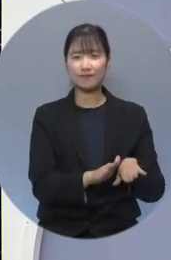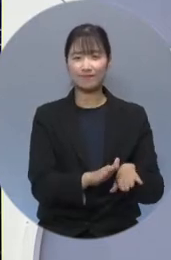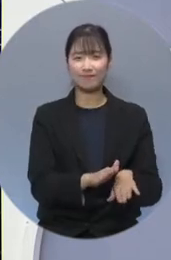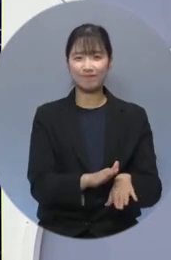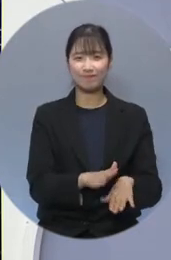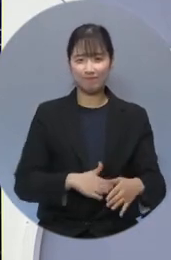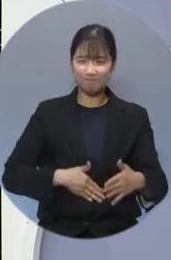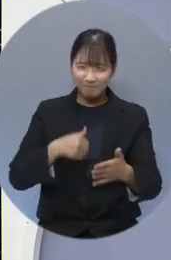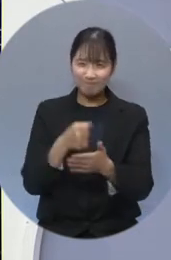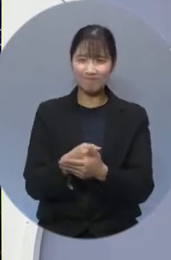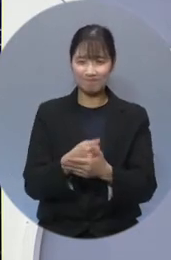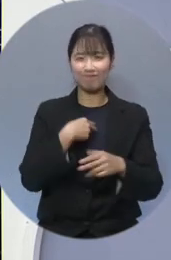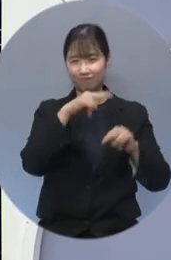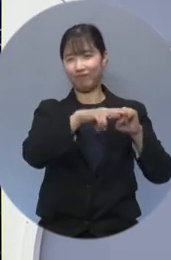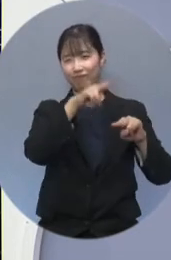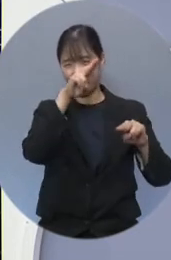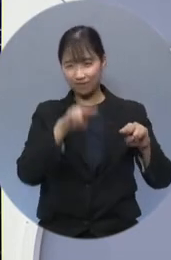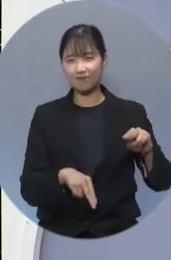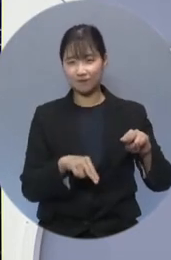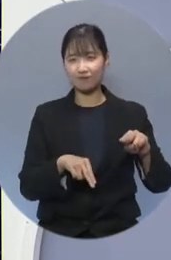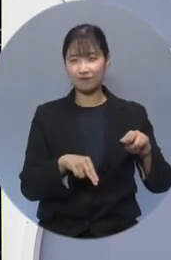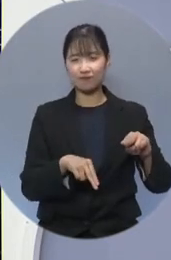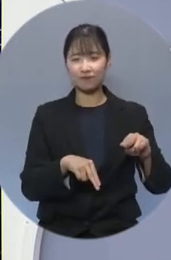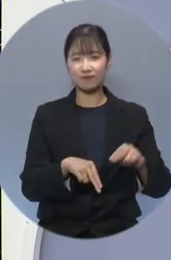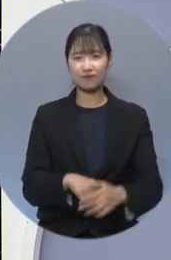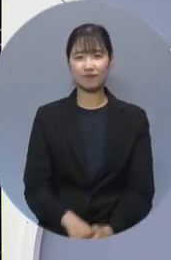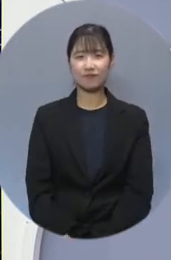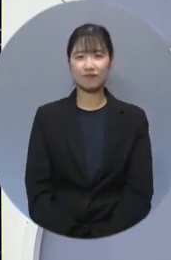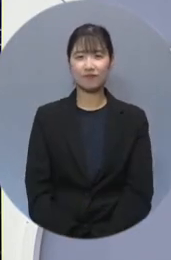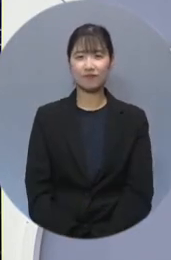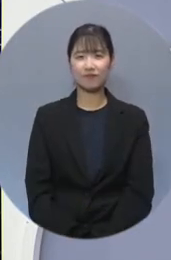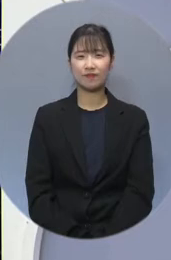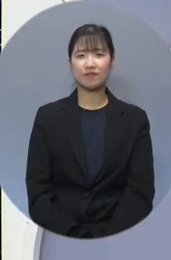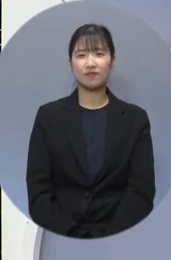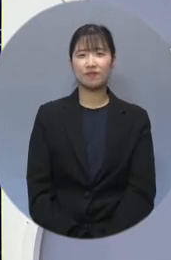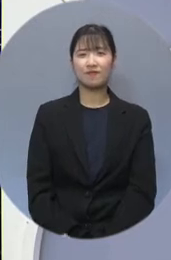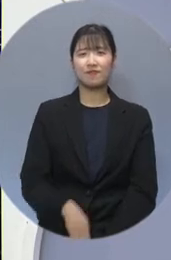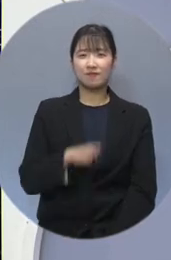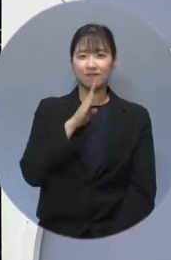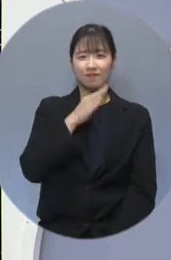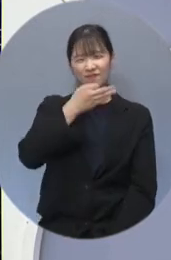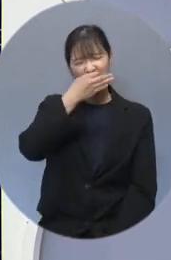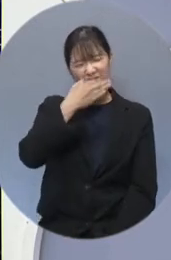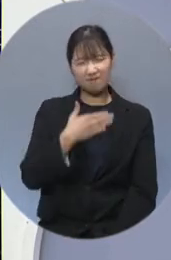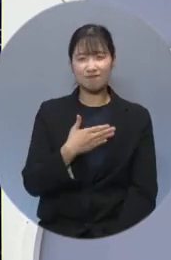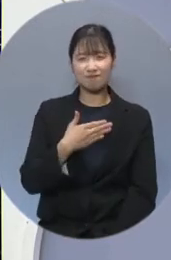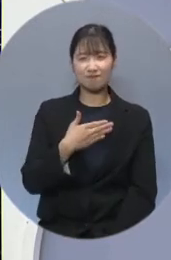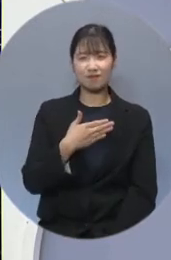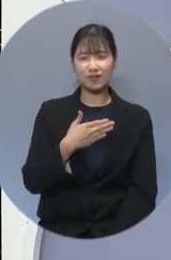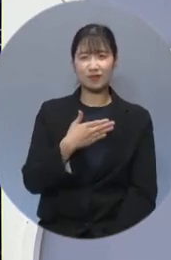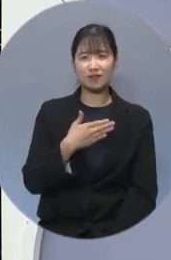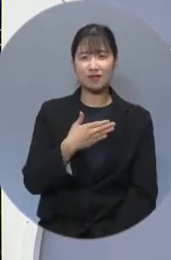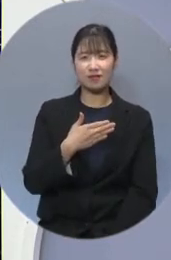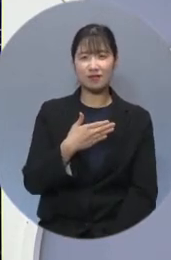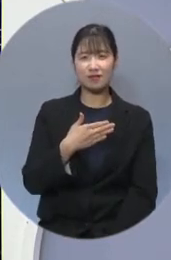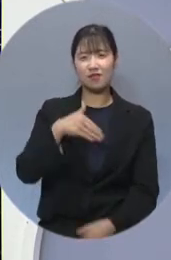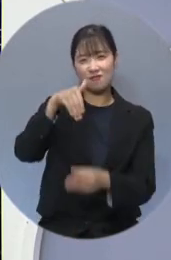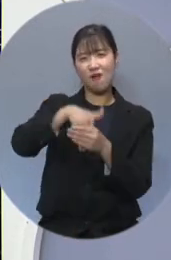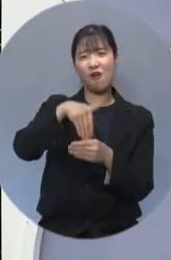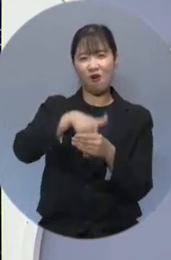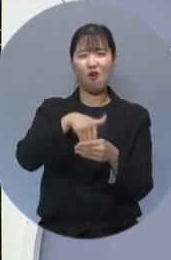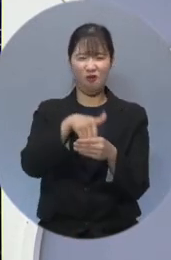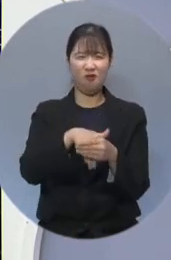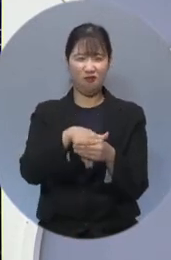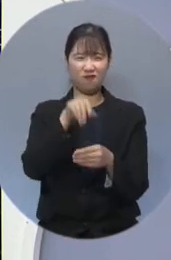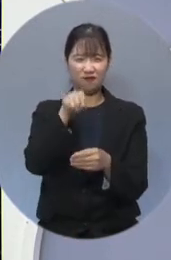과감하게 명예퇴직을 신청을 하고 험난한 정말 그 소위 말해서